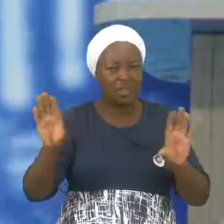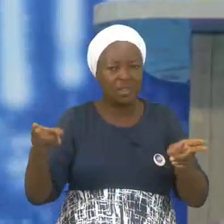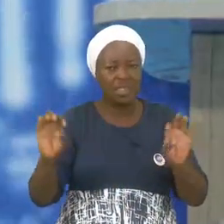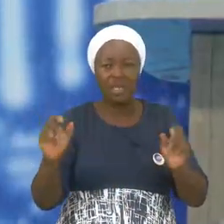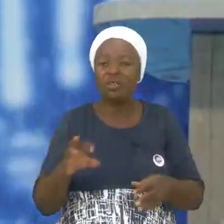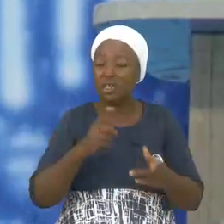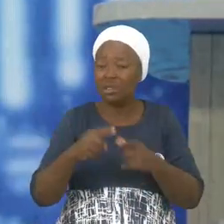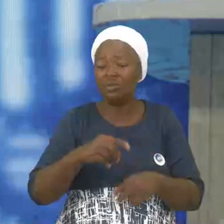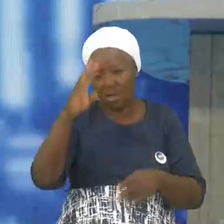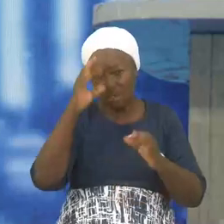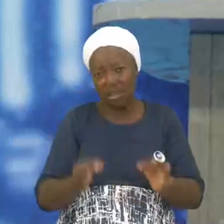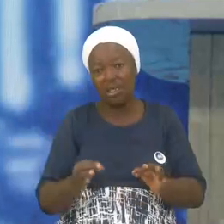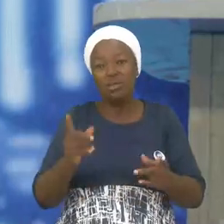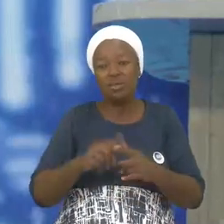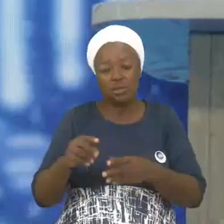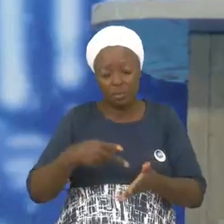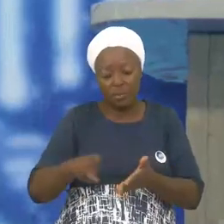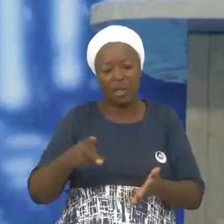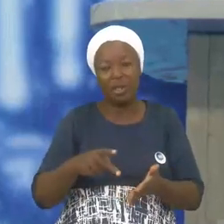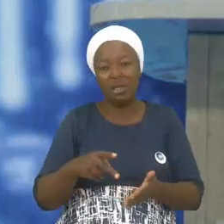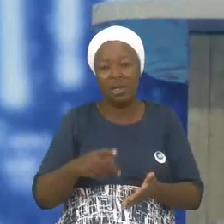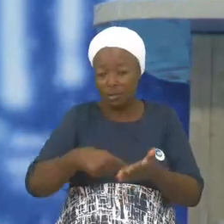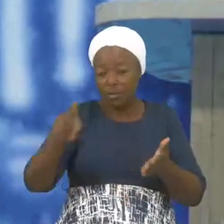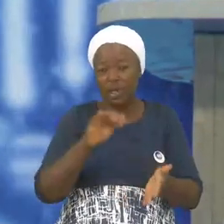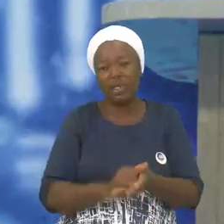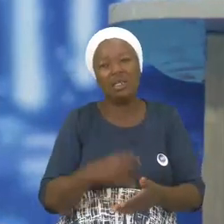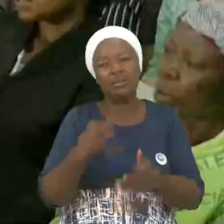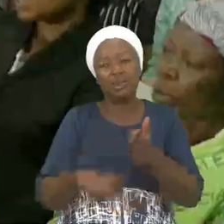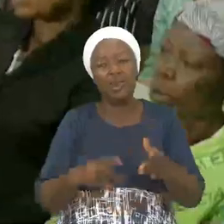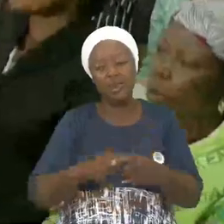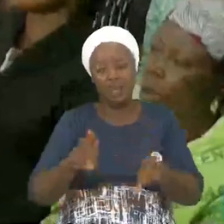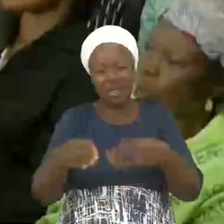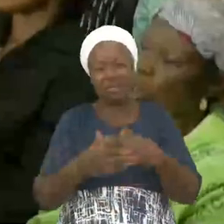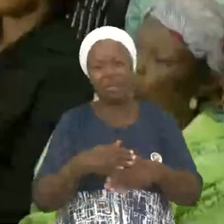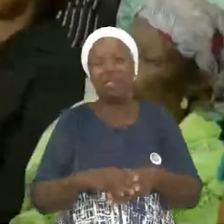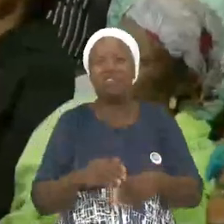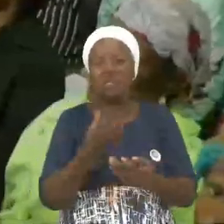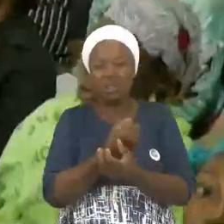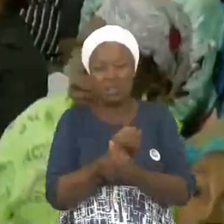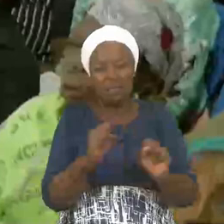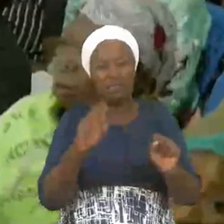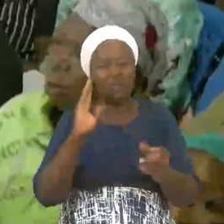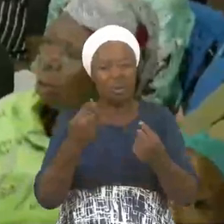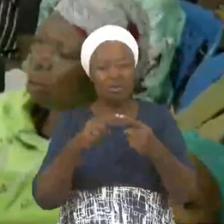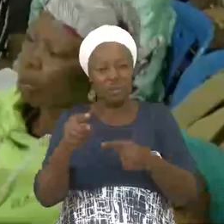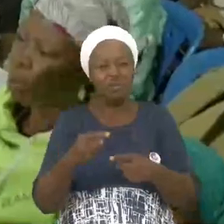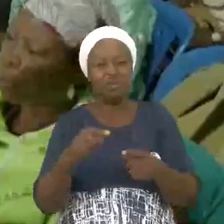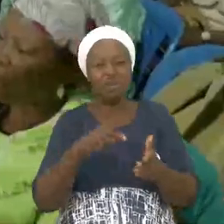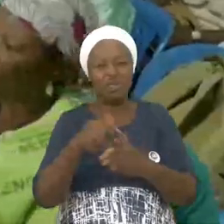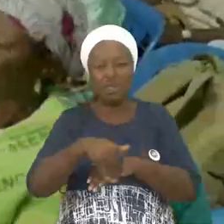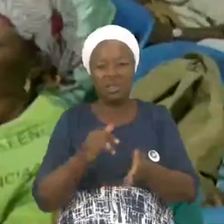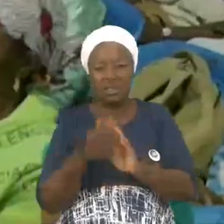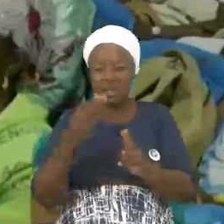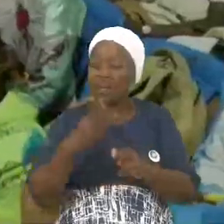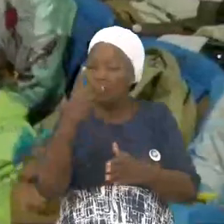par tricherie comme Zaché. Tu es disposé à payer ce prix et tu rends le quadruple. Le salut viendra